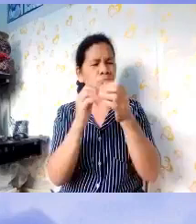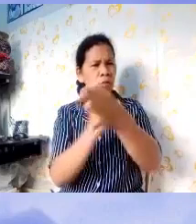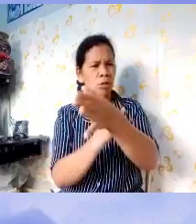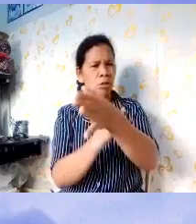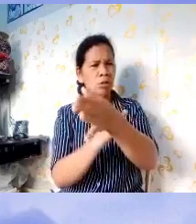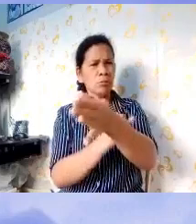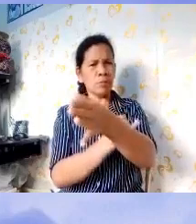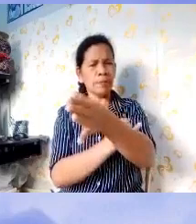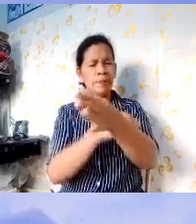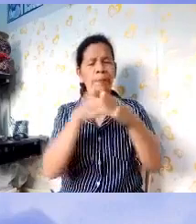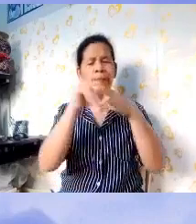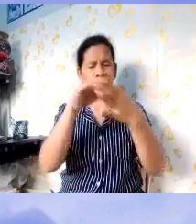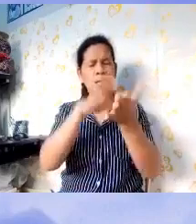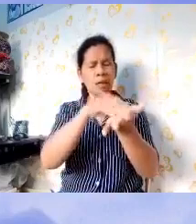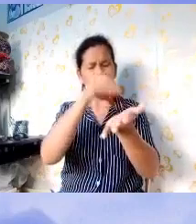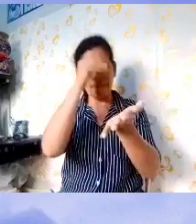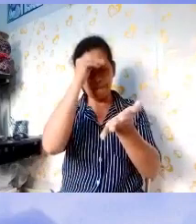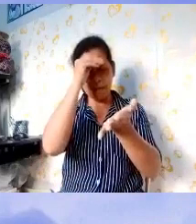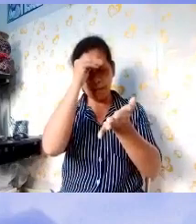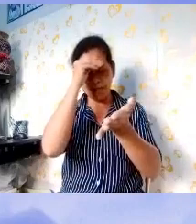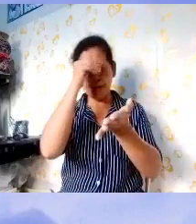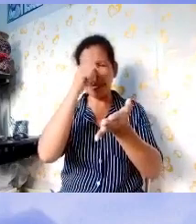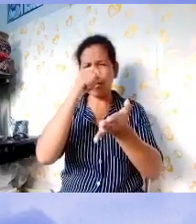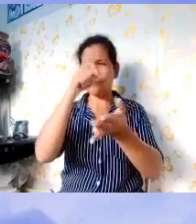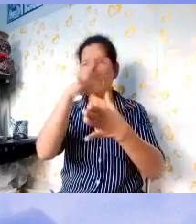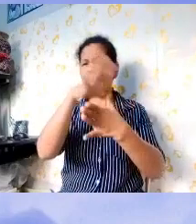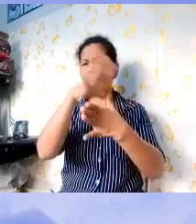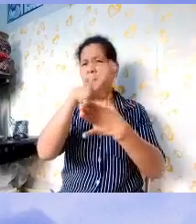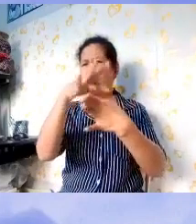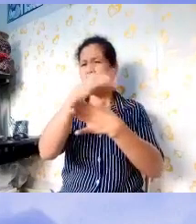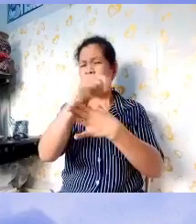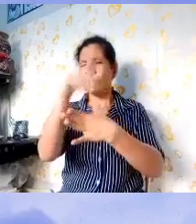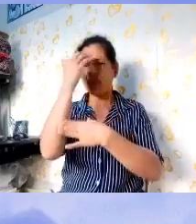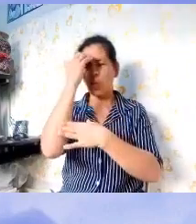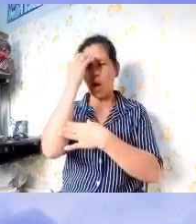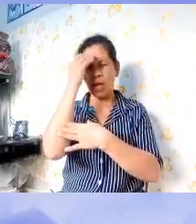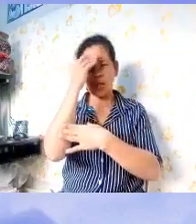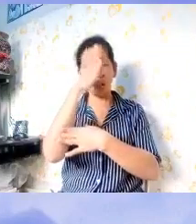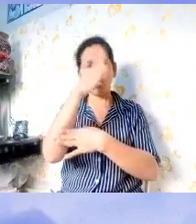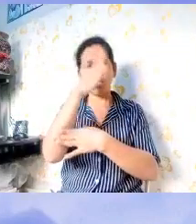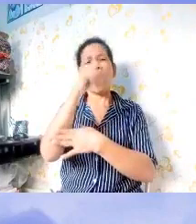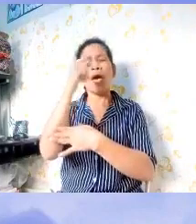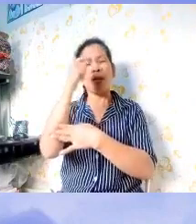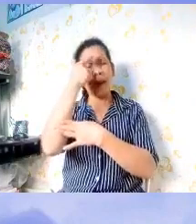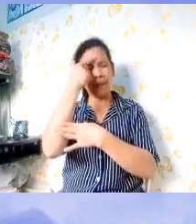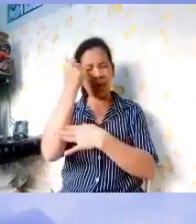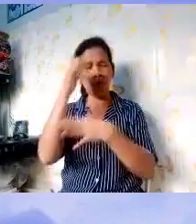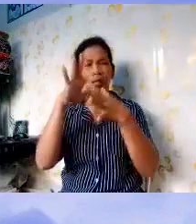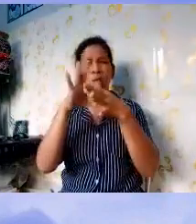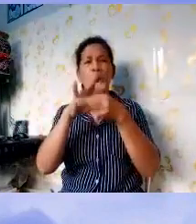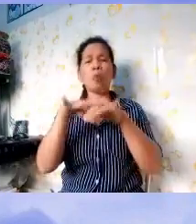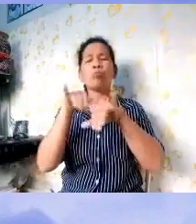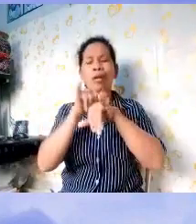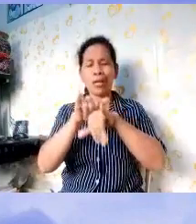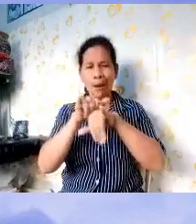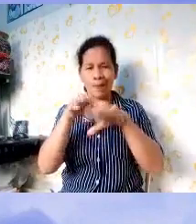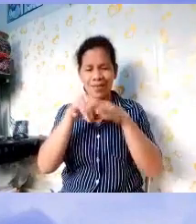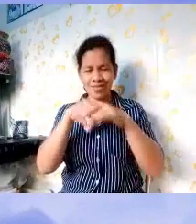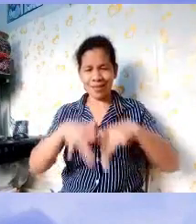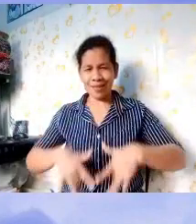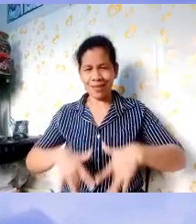pagkaalam ng mga spiritual na kaunawaan, mga kapatid. And it's because of the habits in life.